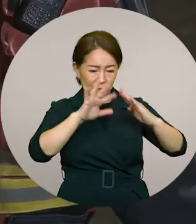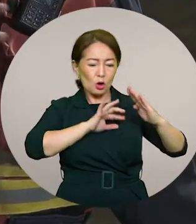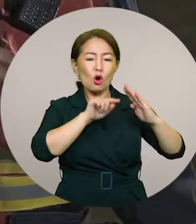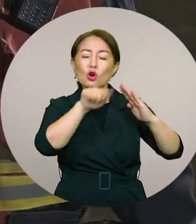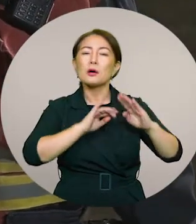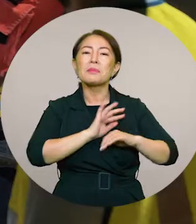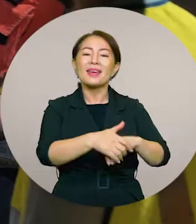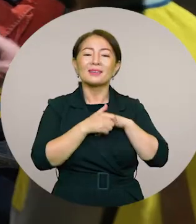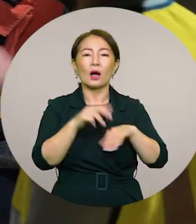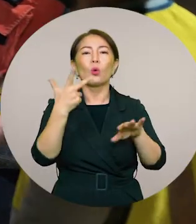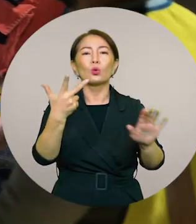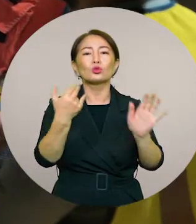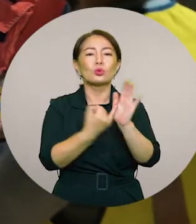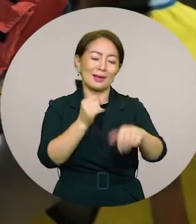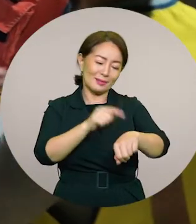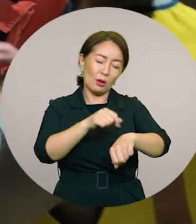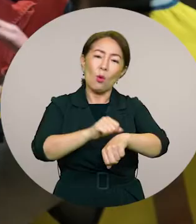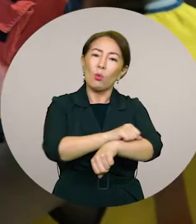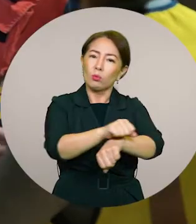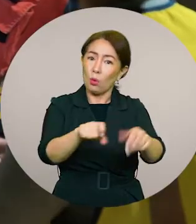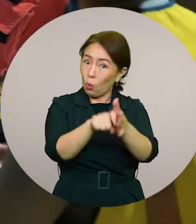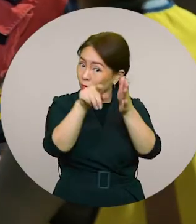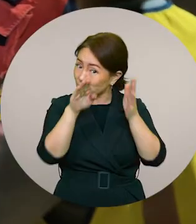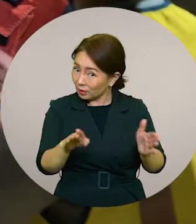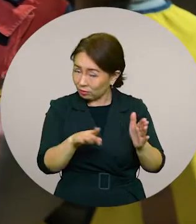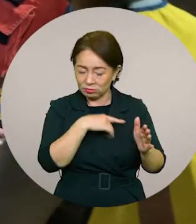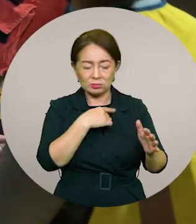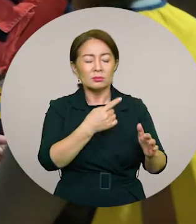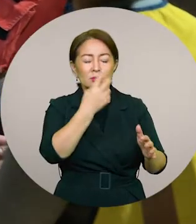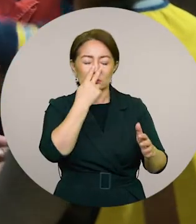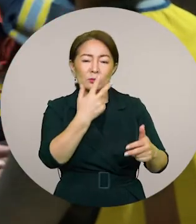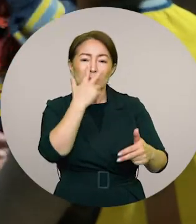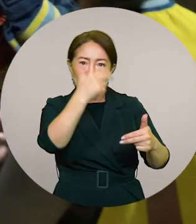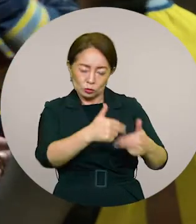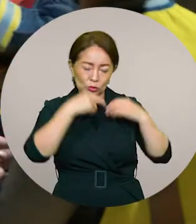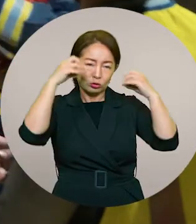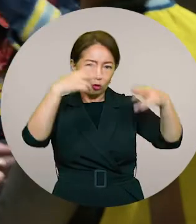одоо 36 цаг одоо өөрөө болохоор нөгөө агаржуулалтын системтэйг бол холбогдсон байгаа гэсэн үг.